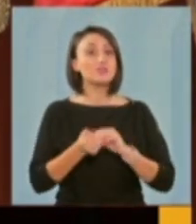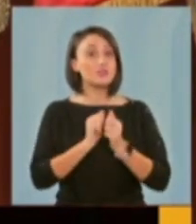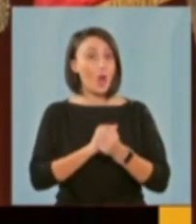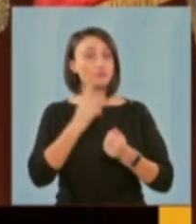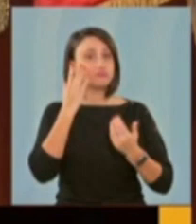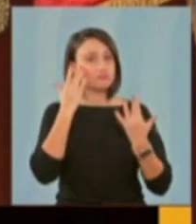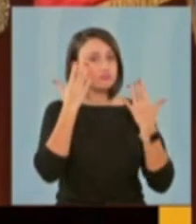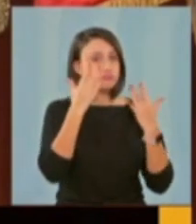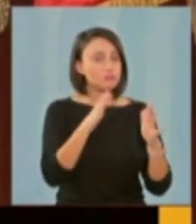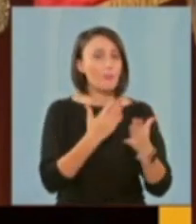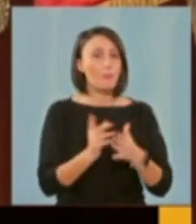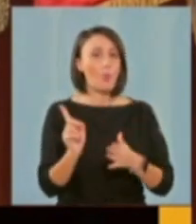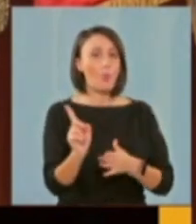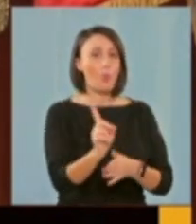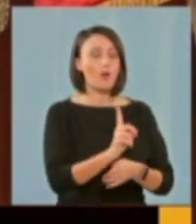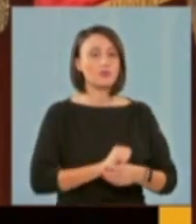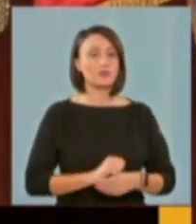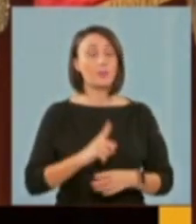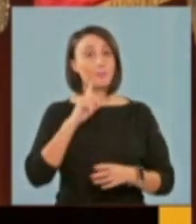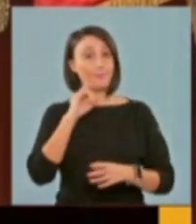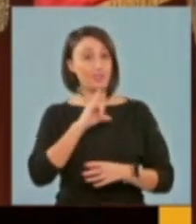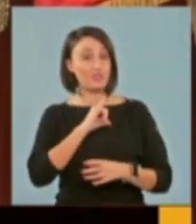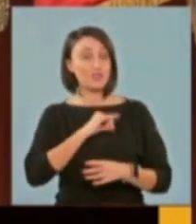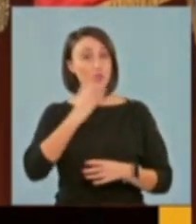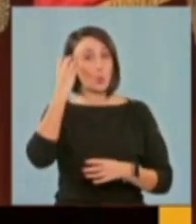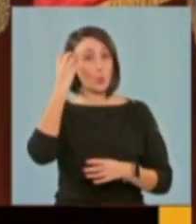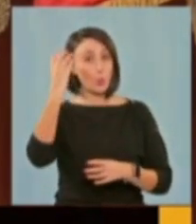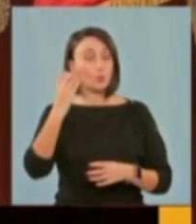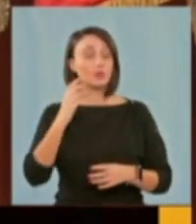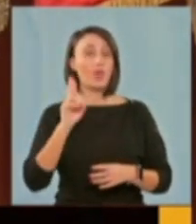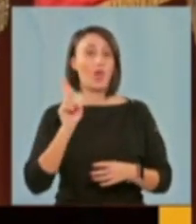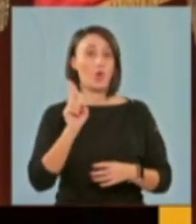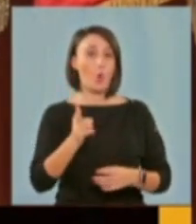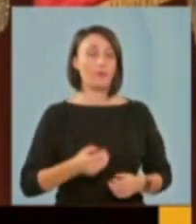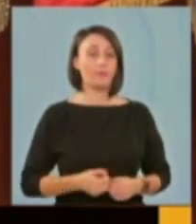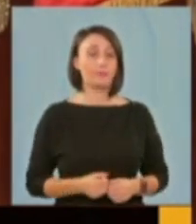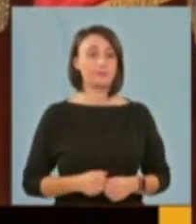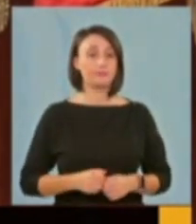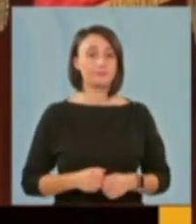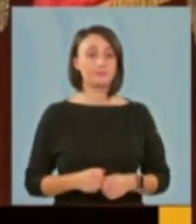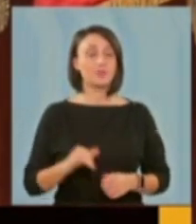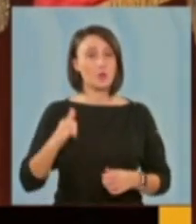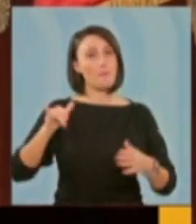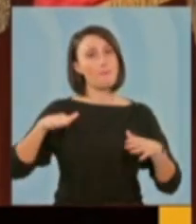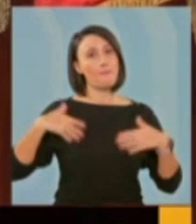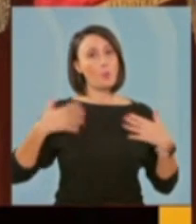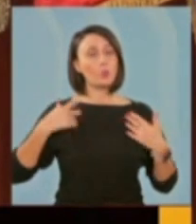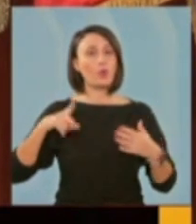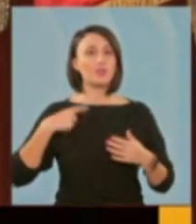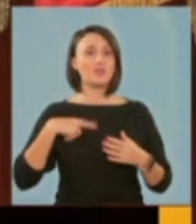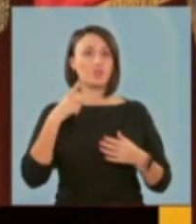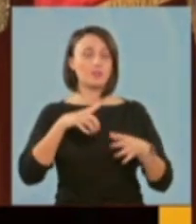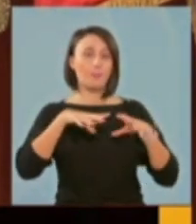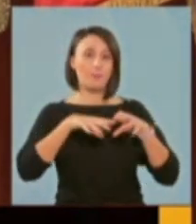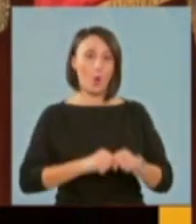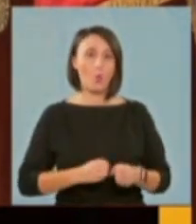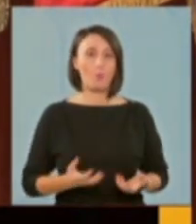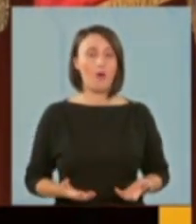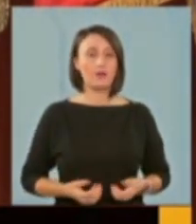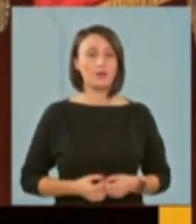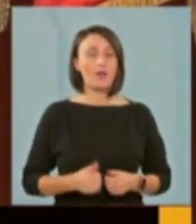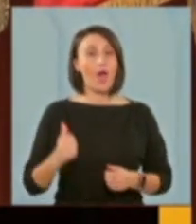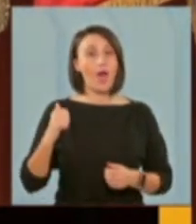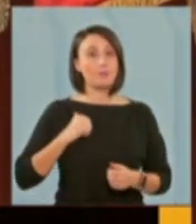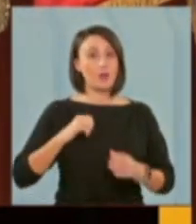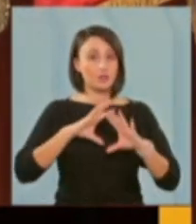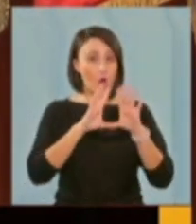s-au jertfit pentru asta, mă interesează cultul eroilor. Și mă bucur că există această preocupare în